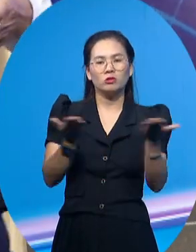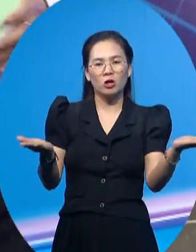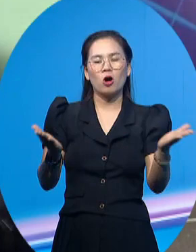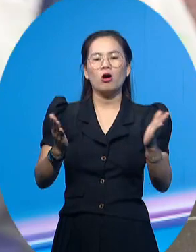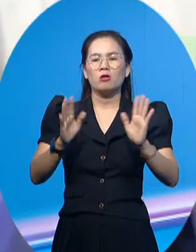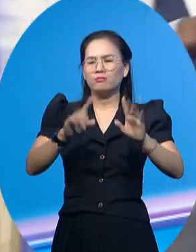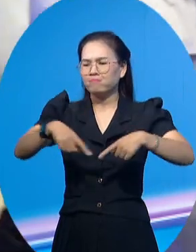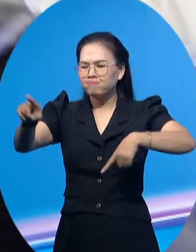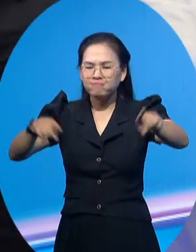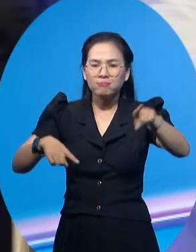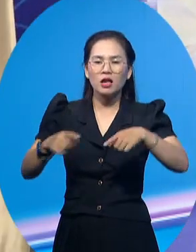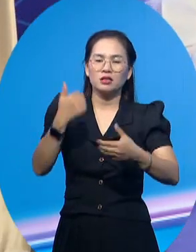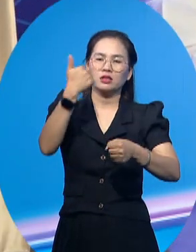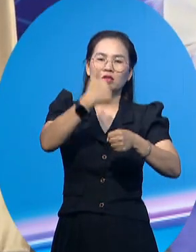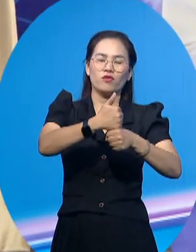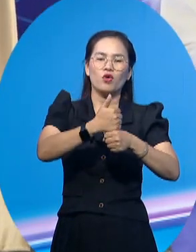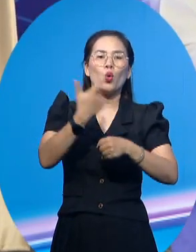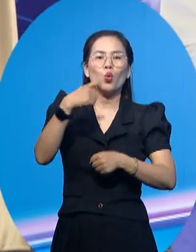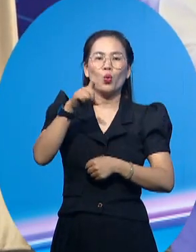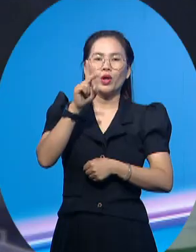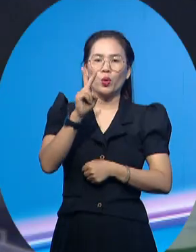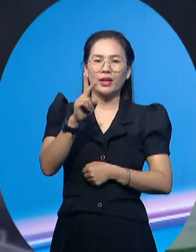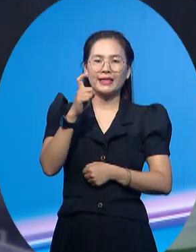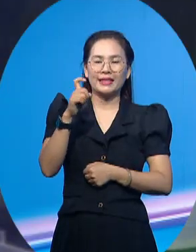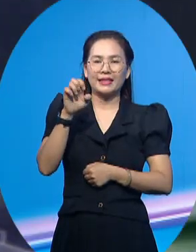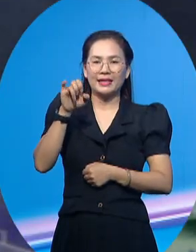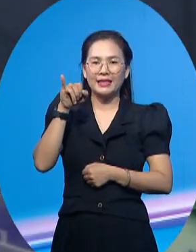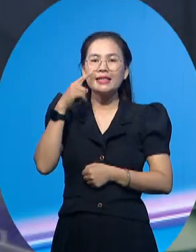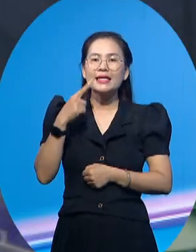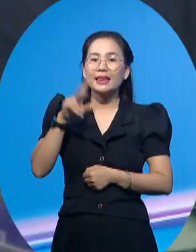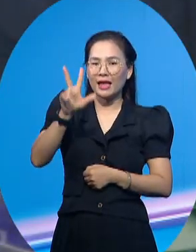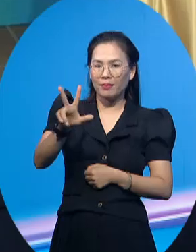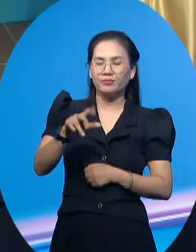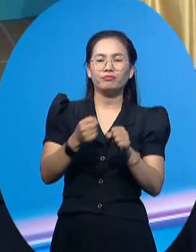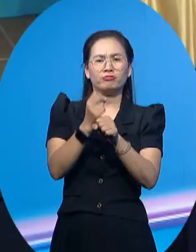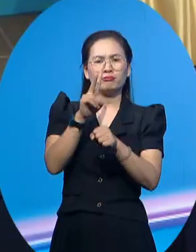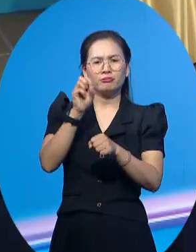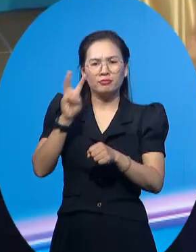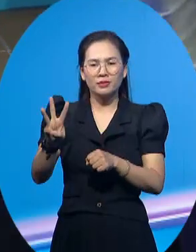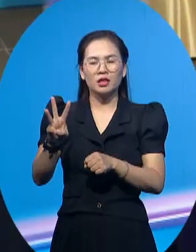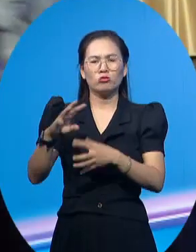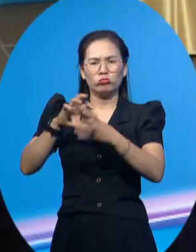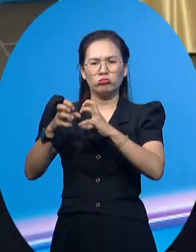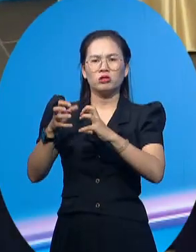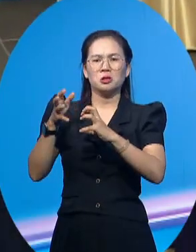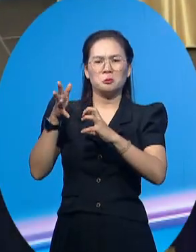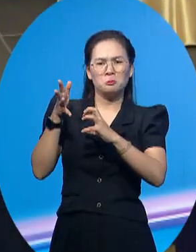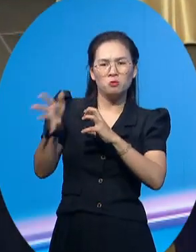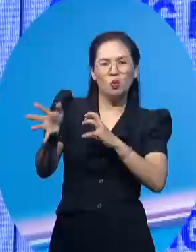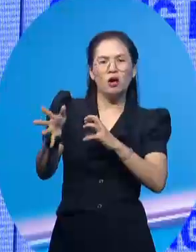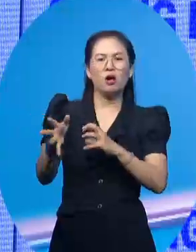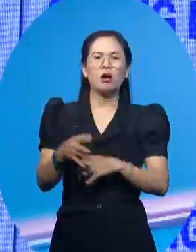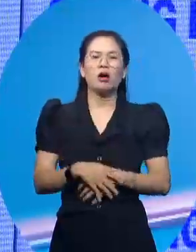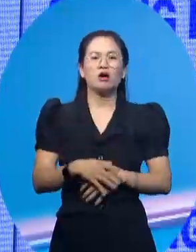khai sau khi chính phủ phê duyệt quy hoạch điện 8. Năm 2023, EVN Genco 3 đạt kế hoạch sản lượng điện công ty